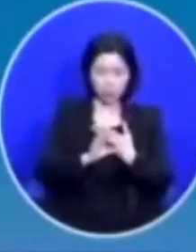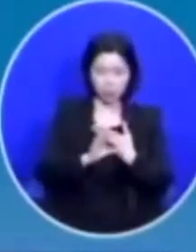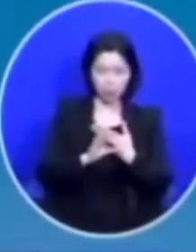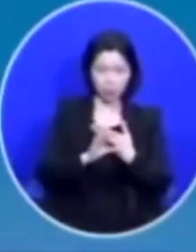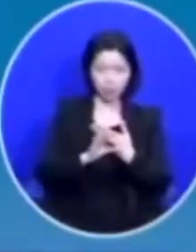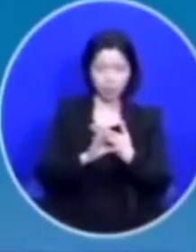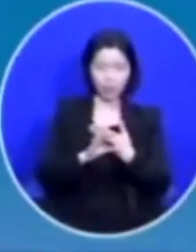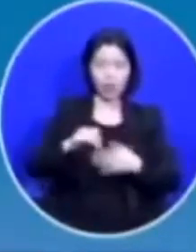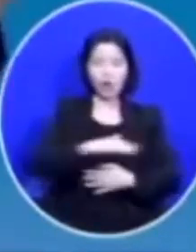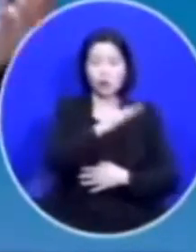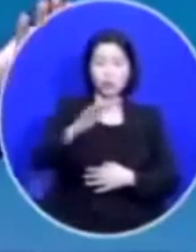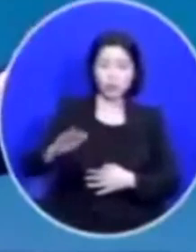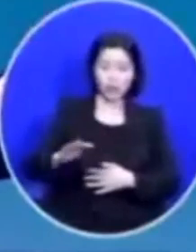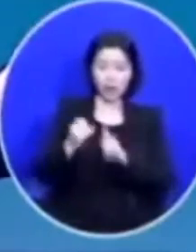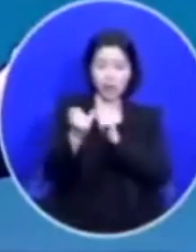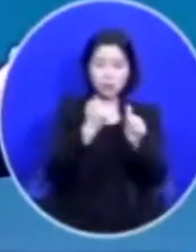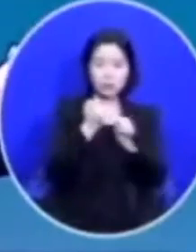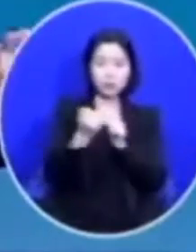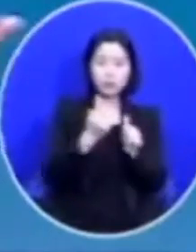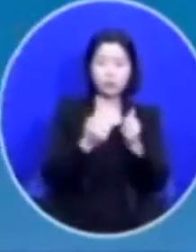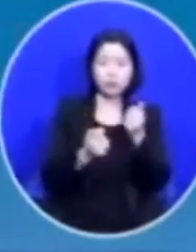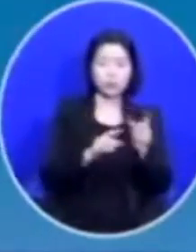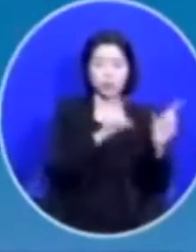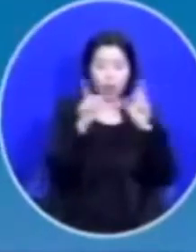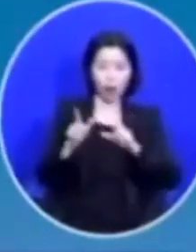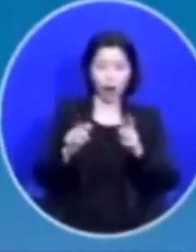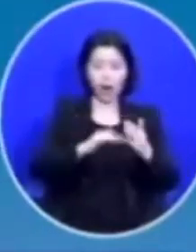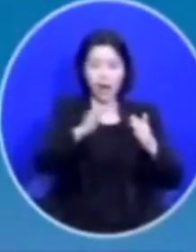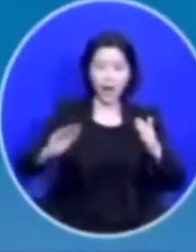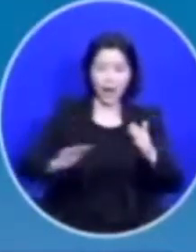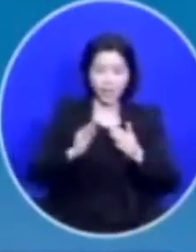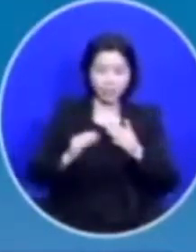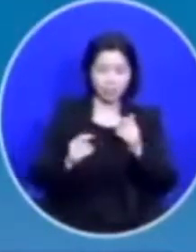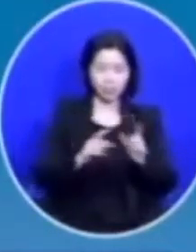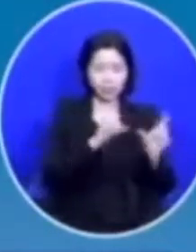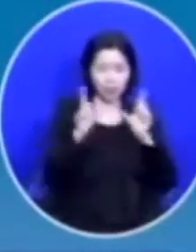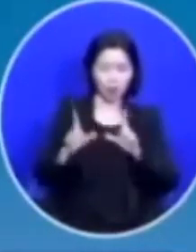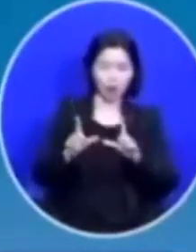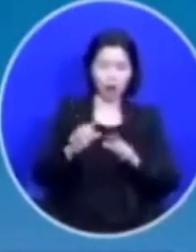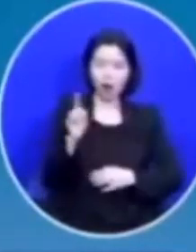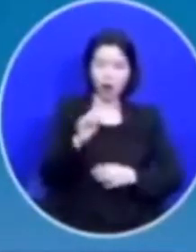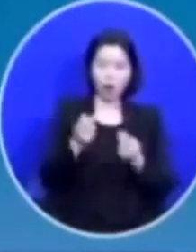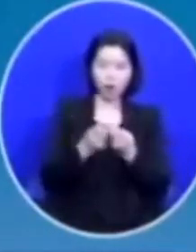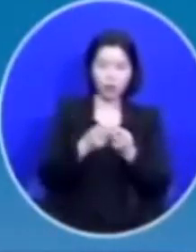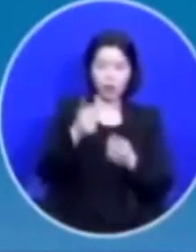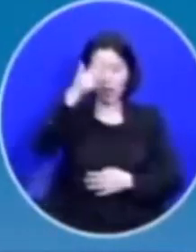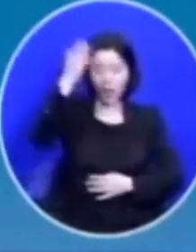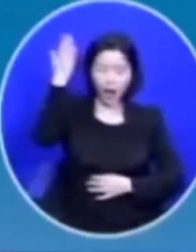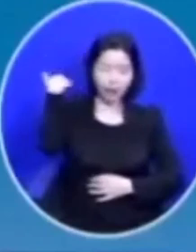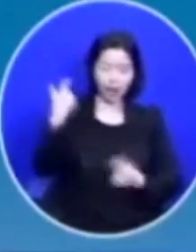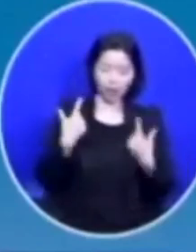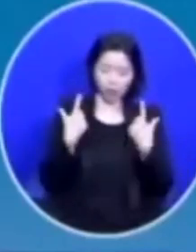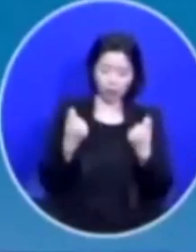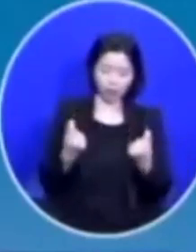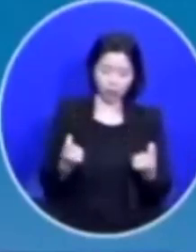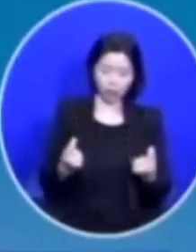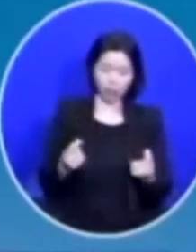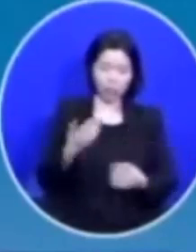우리가 부부생활 가정생활 어떻게 옛날처럼 할 수 있겠습니까